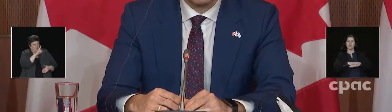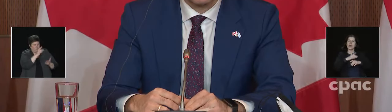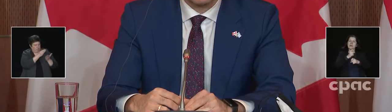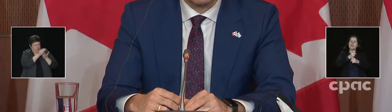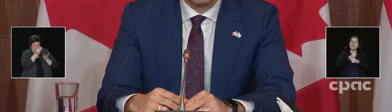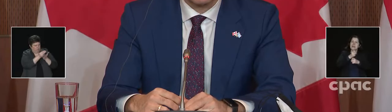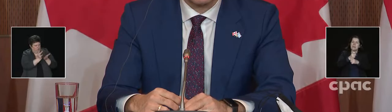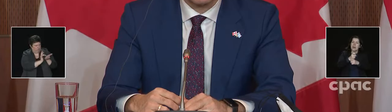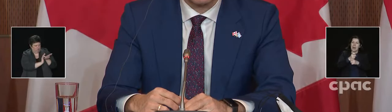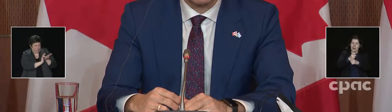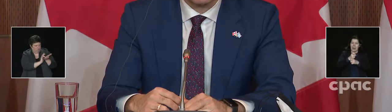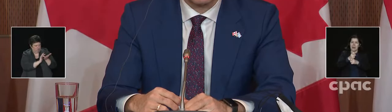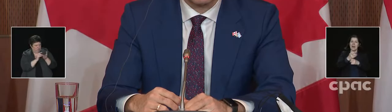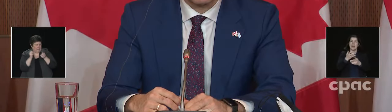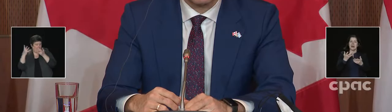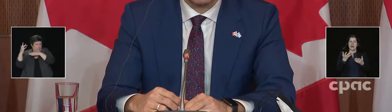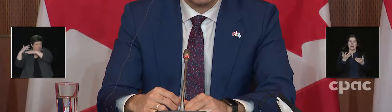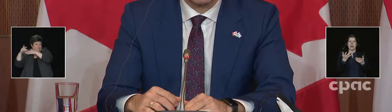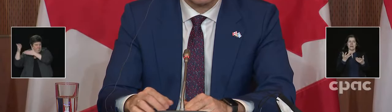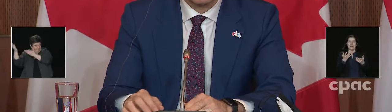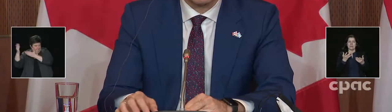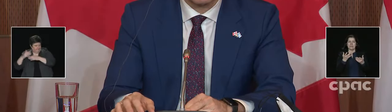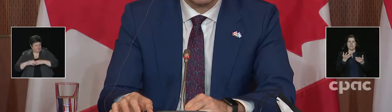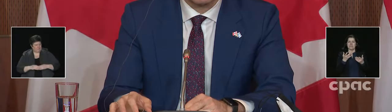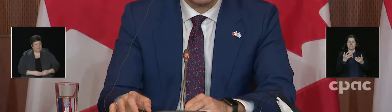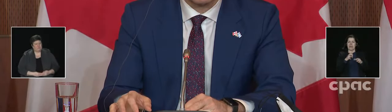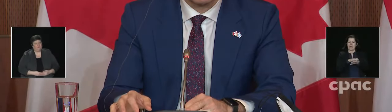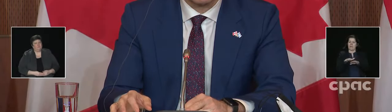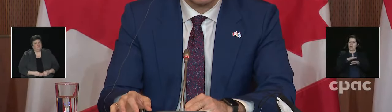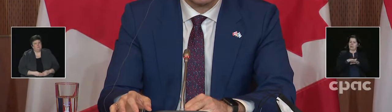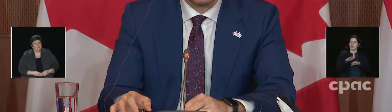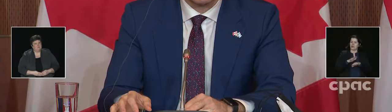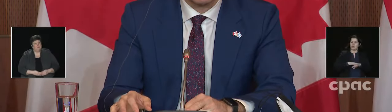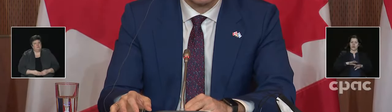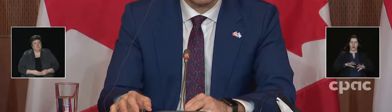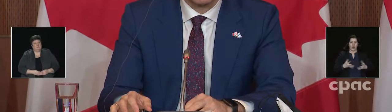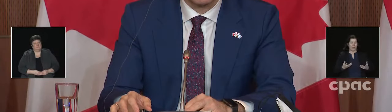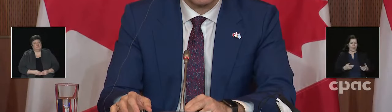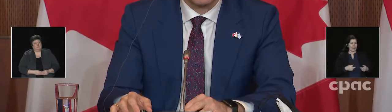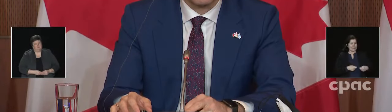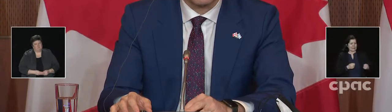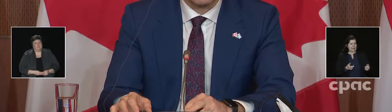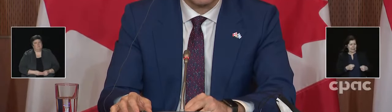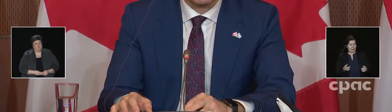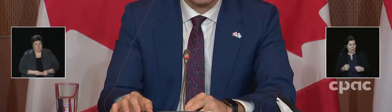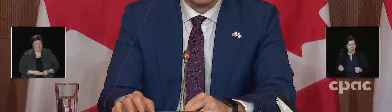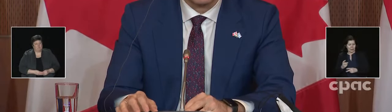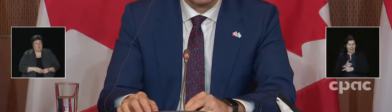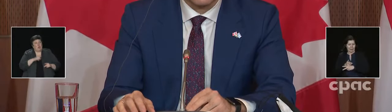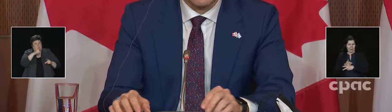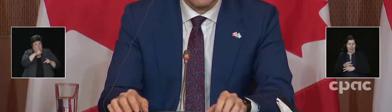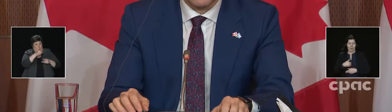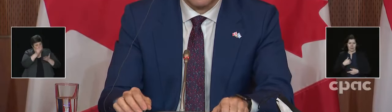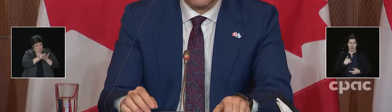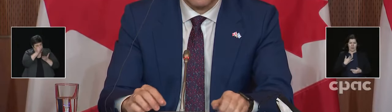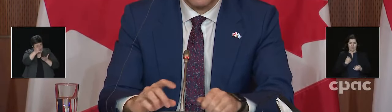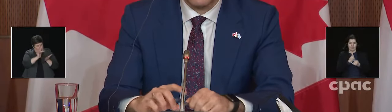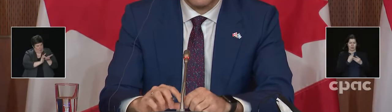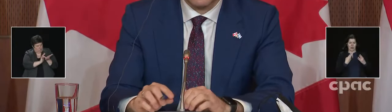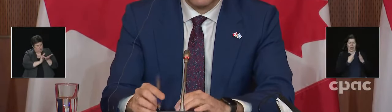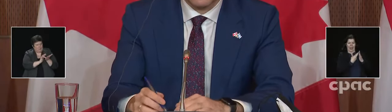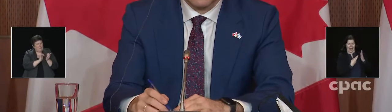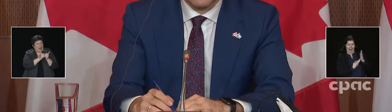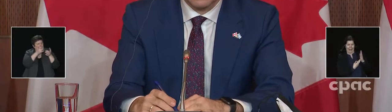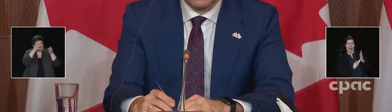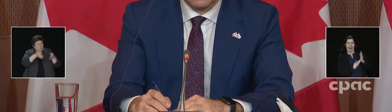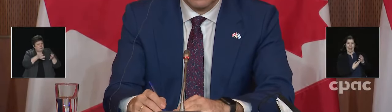dont, en ce moment, on prévoit distribuer justement le traitement? Parce qu'en ce moment, il y a plusieurs règles à respecter si